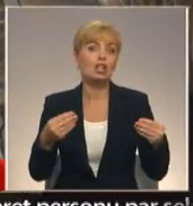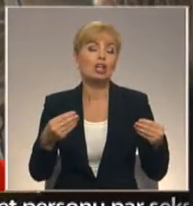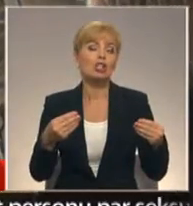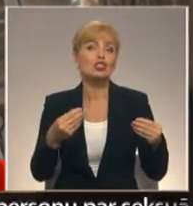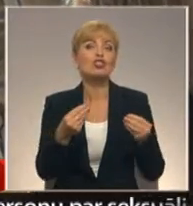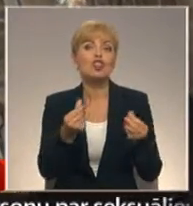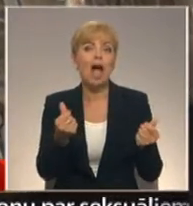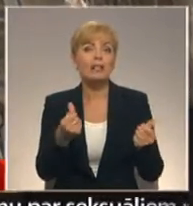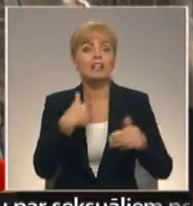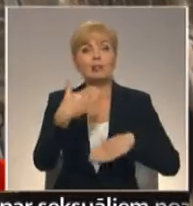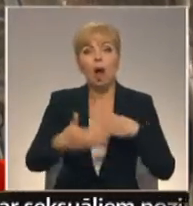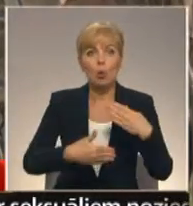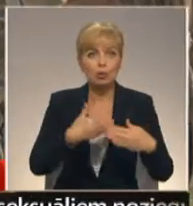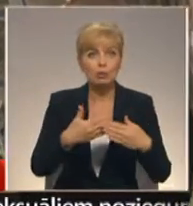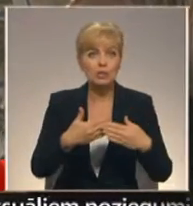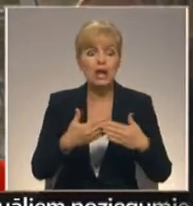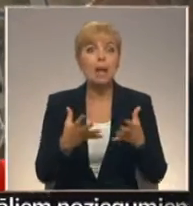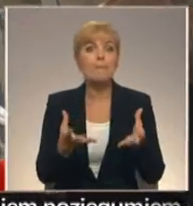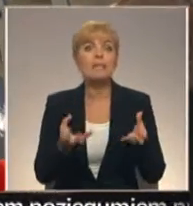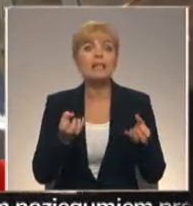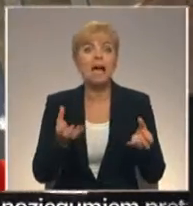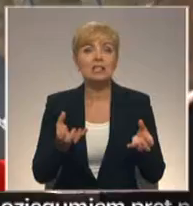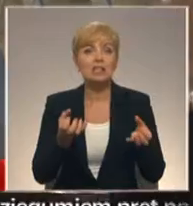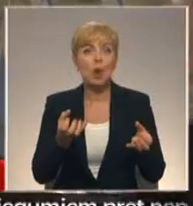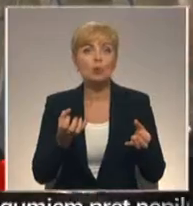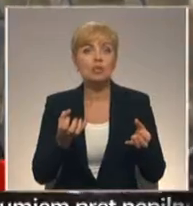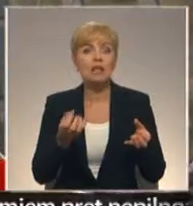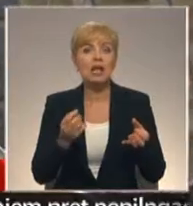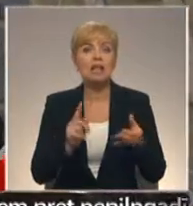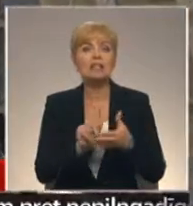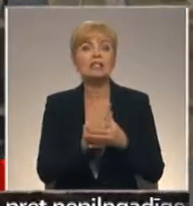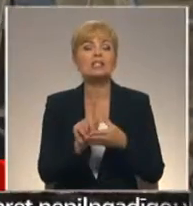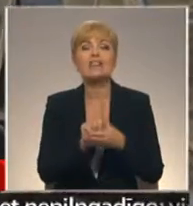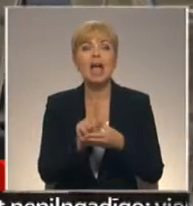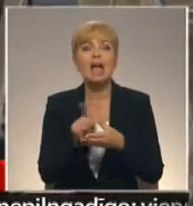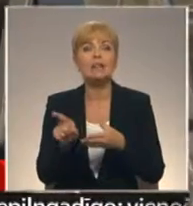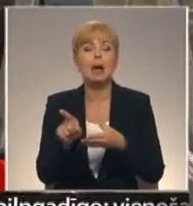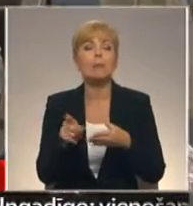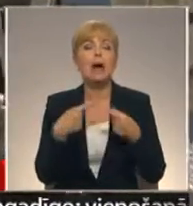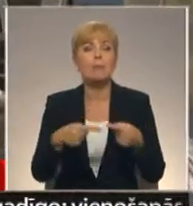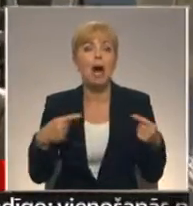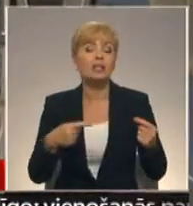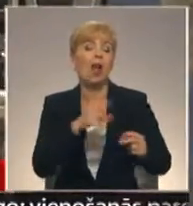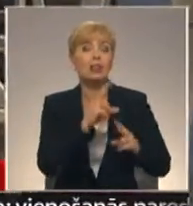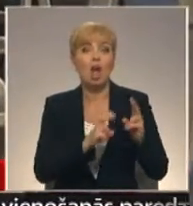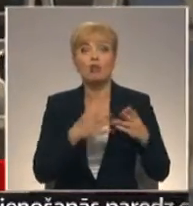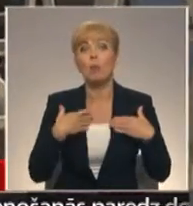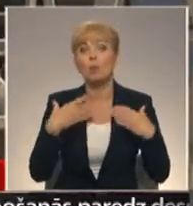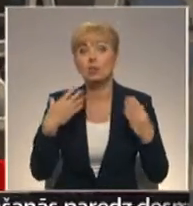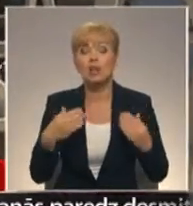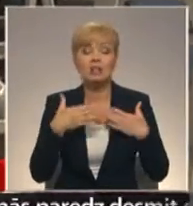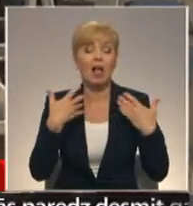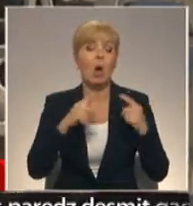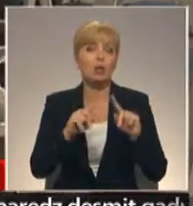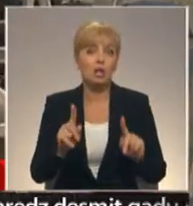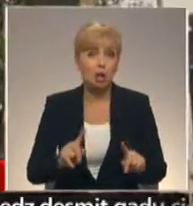nepiesūcinātu, un te jau viņš ir piesūcināts ar poliestara sveķiem. Tas ir materiāls, no kuru ražo mūsdienās ļoti daudz lietas,